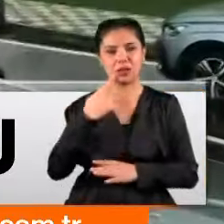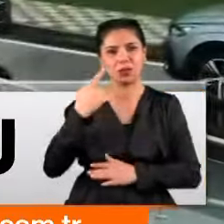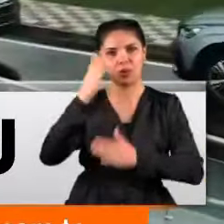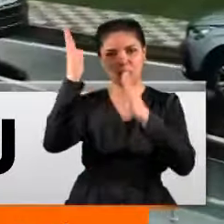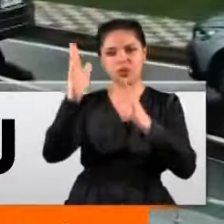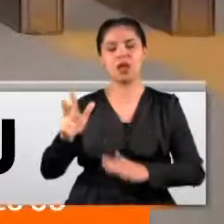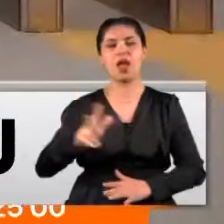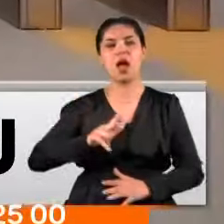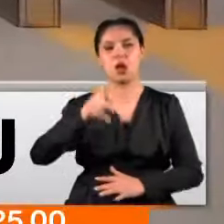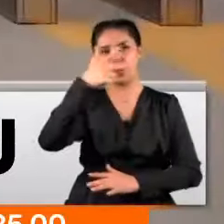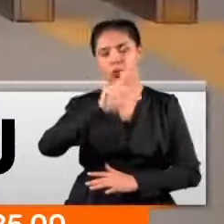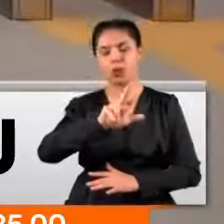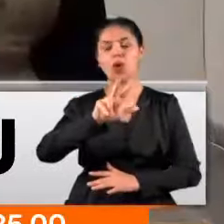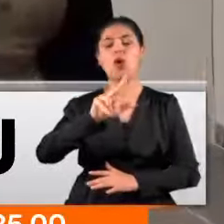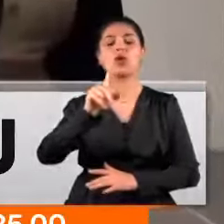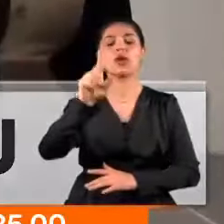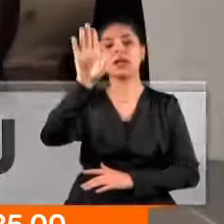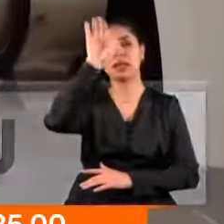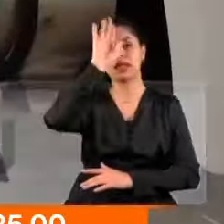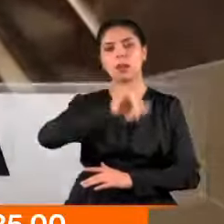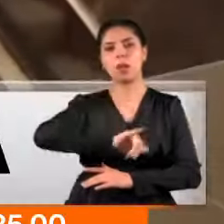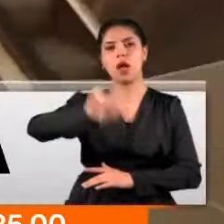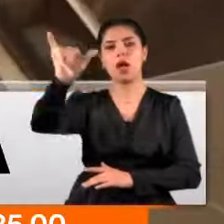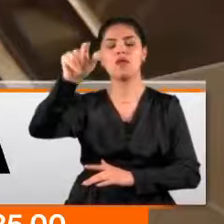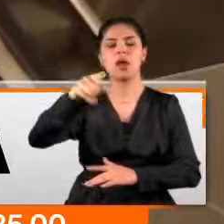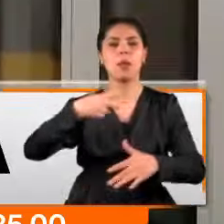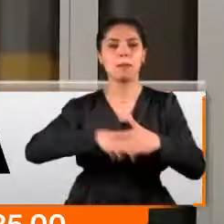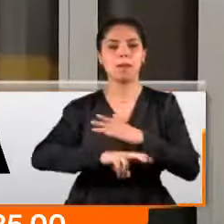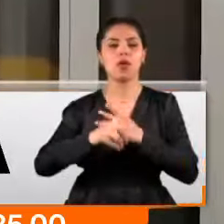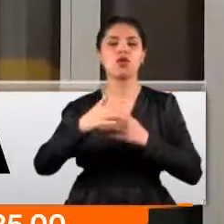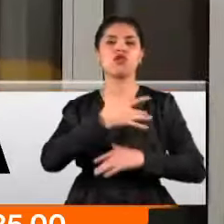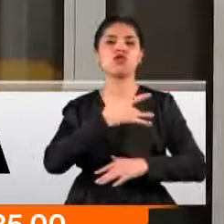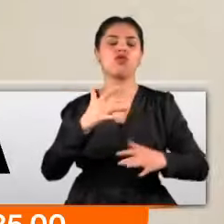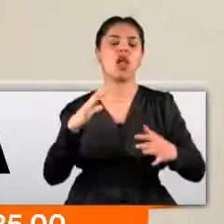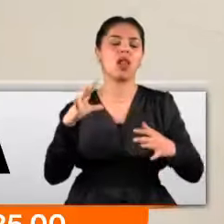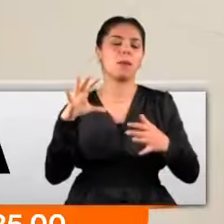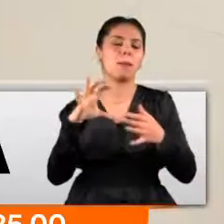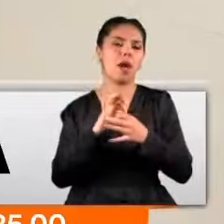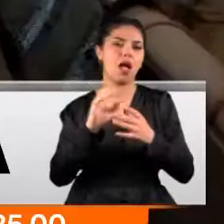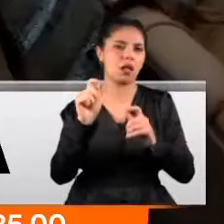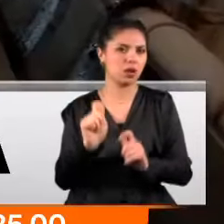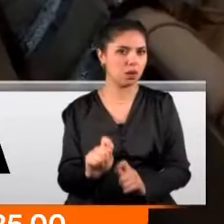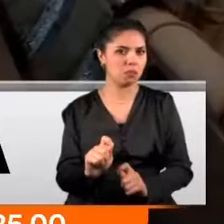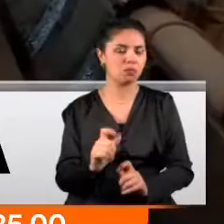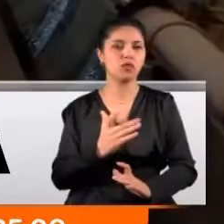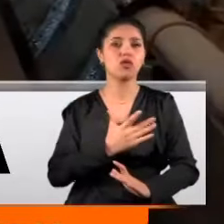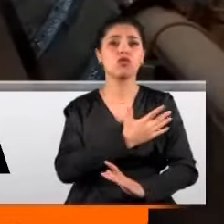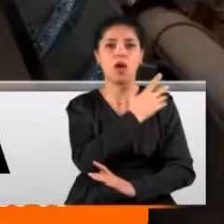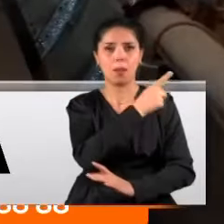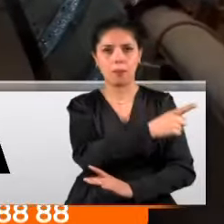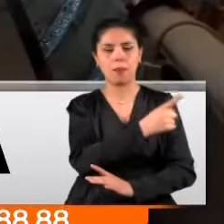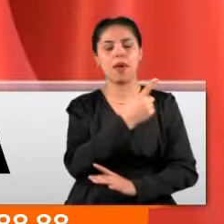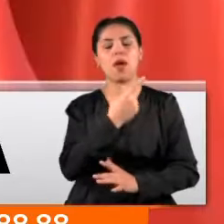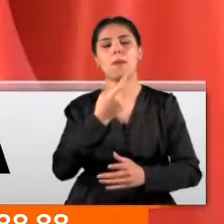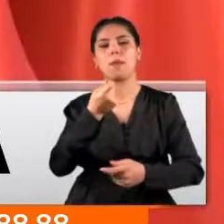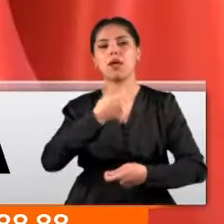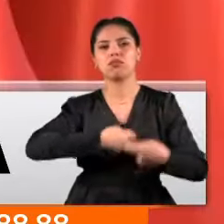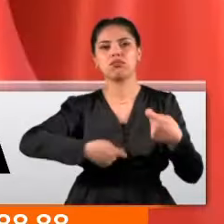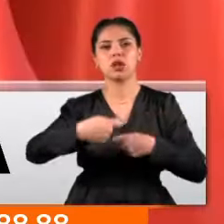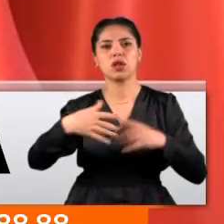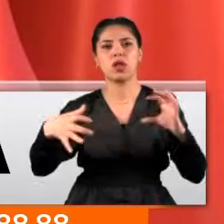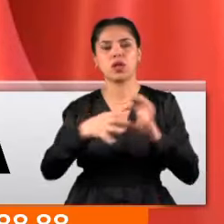Arnavutköy İstanbul Havalimanı metrosu açılış törenine de canlı bağlantıyla katıldı. Hedefinde yine CHP ve kirli para trafiği vardı.